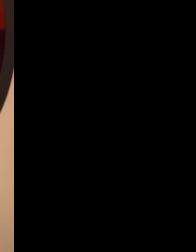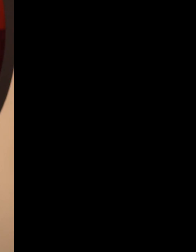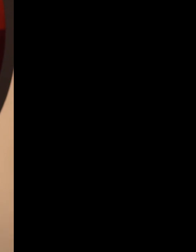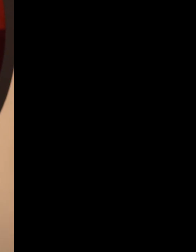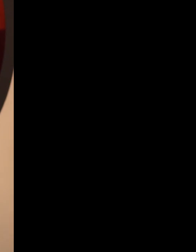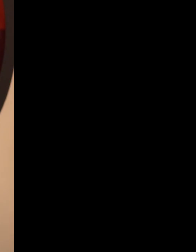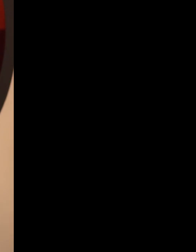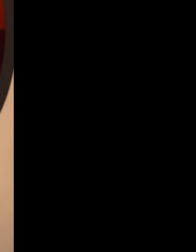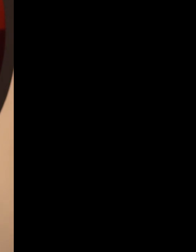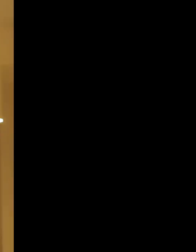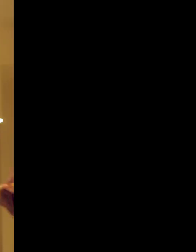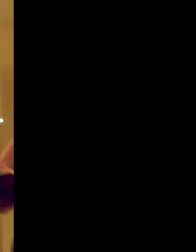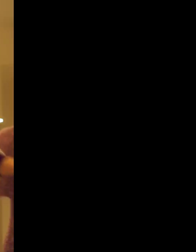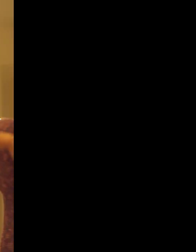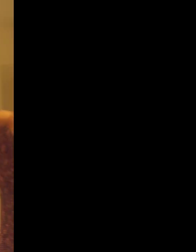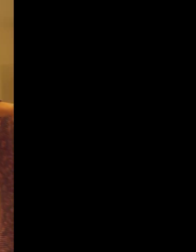Come to me now